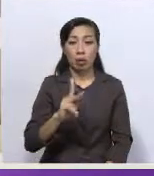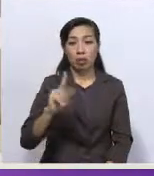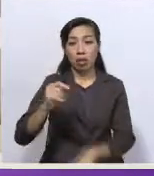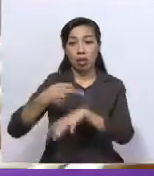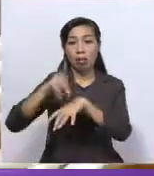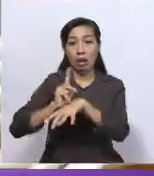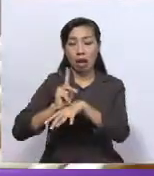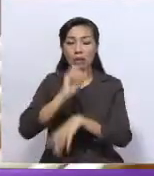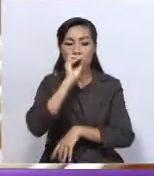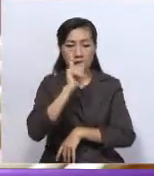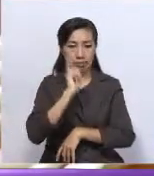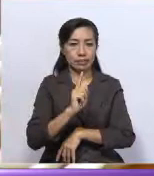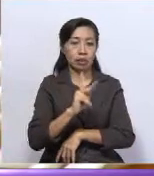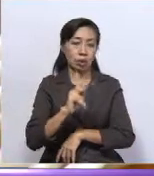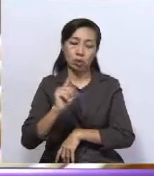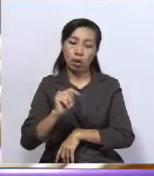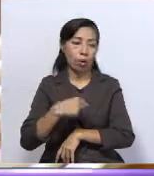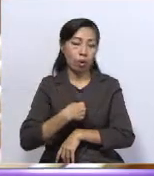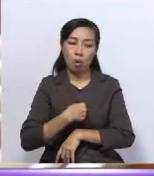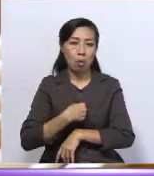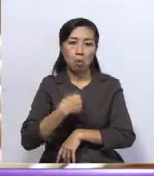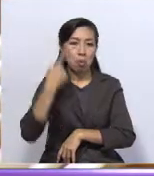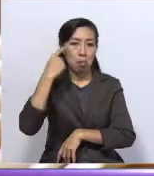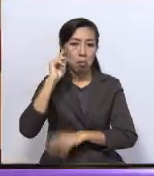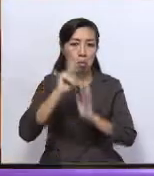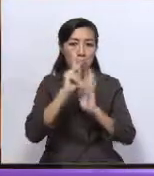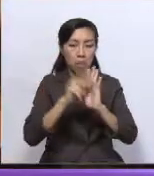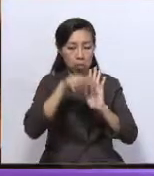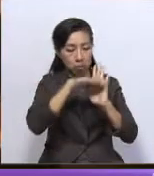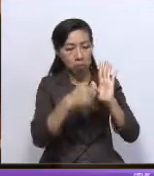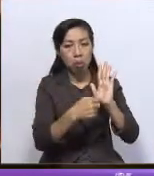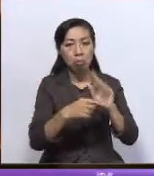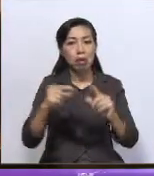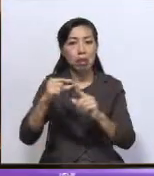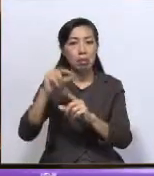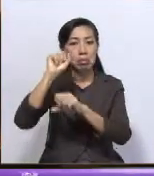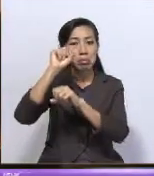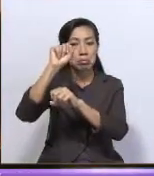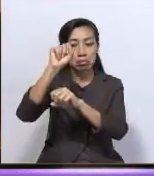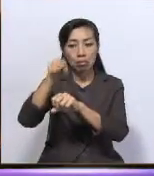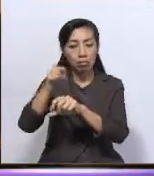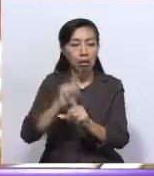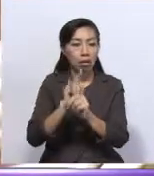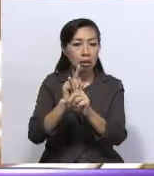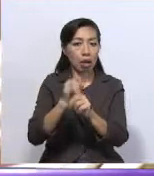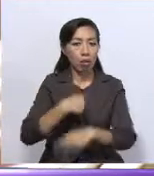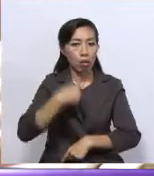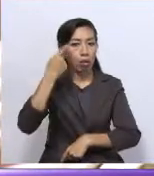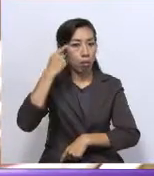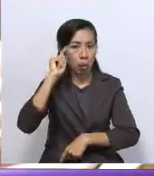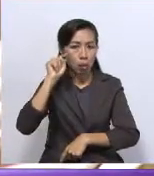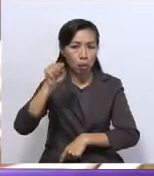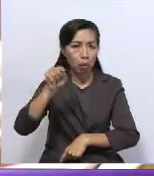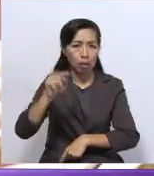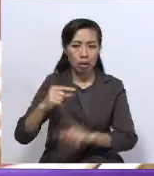ก็ชี้แจงว่าทางกกต.ก็ไม่สามารถชี้แจงนอกเหนือจากประกาศคำสั่งที่ออกมาได้นะคะเนื่องจากไม่ทราบเจตนาร